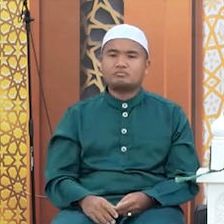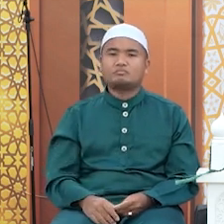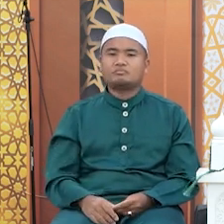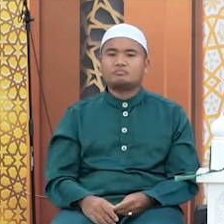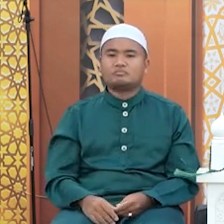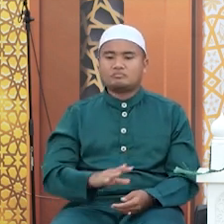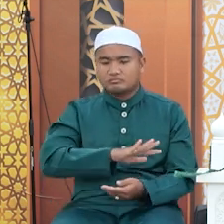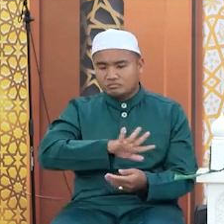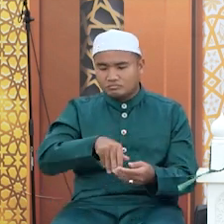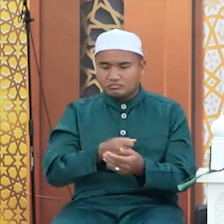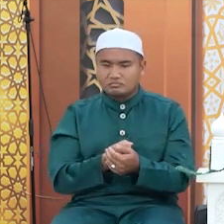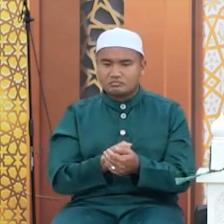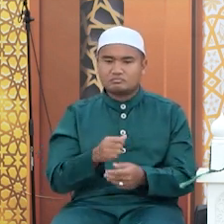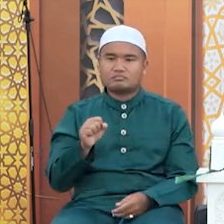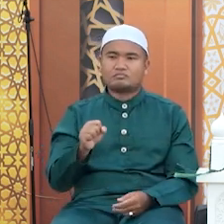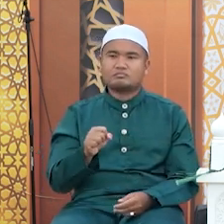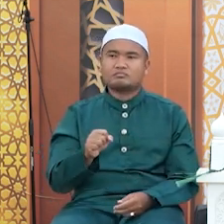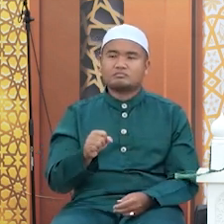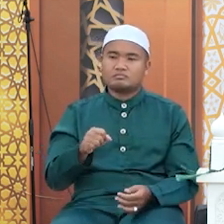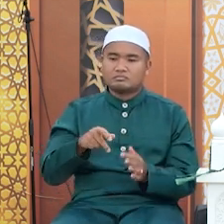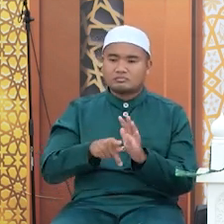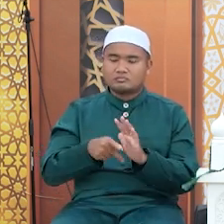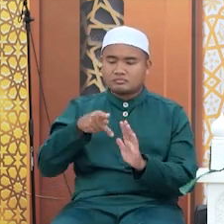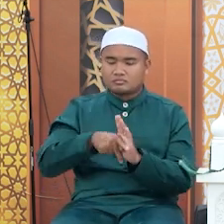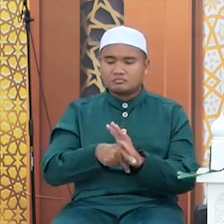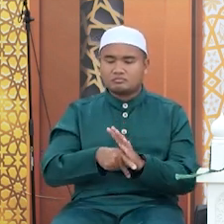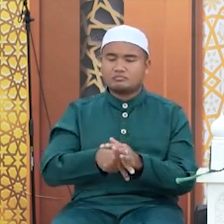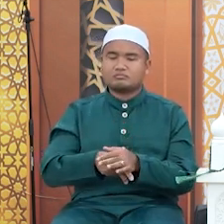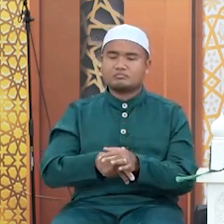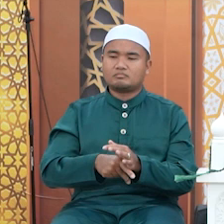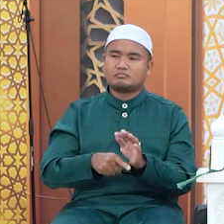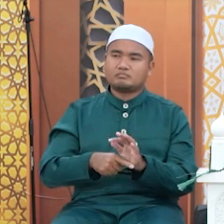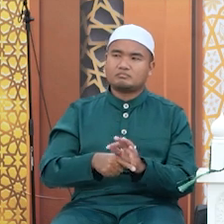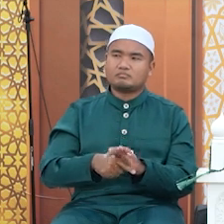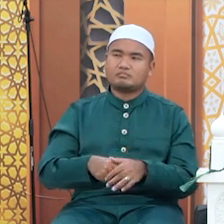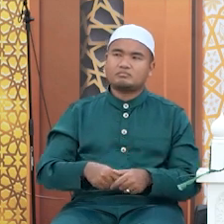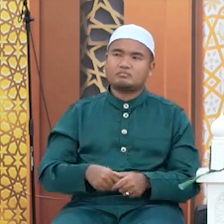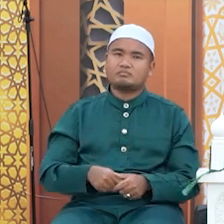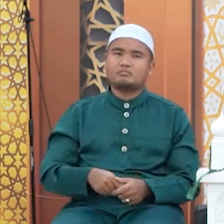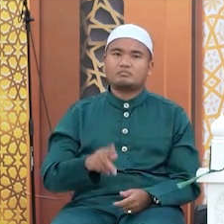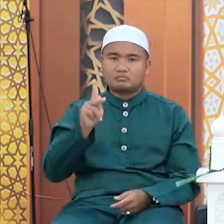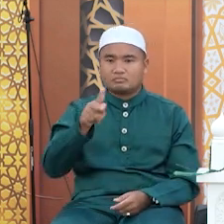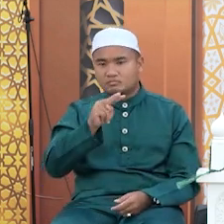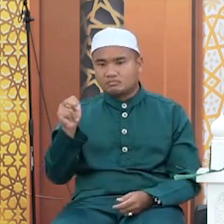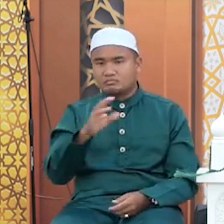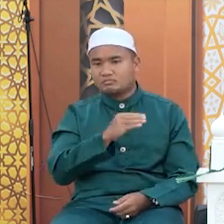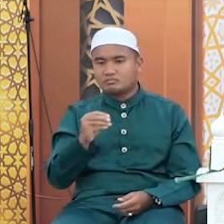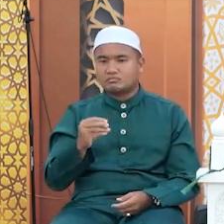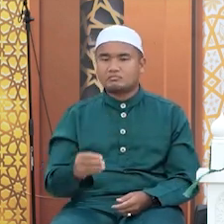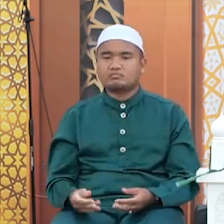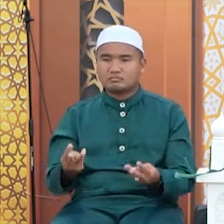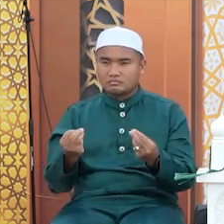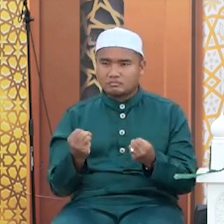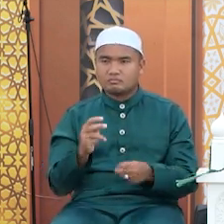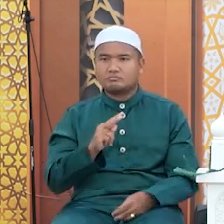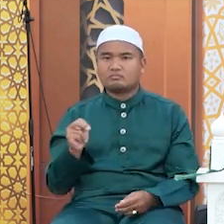pelengkap atau yang sebagai memewahkan kehidupan kita, Allah bagi semua. Allah bagi